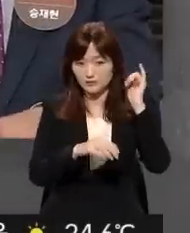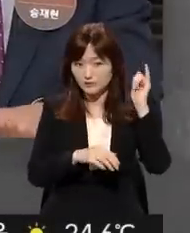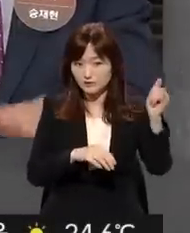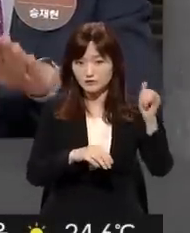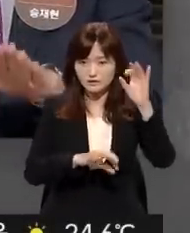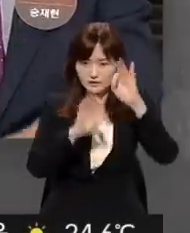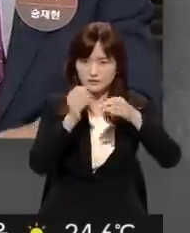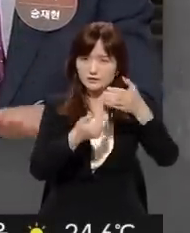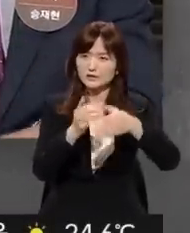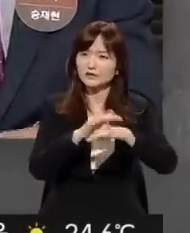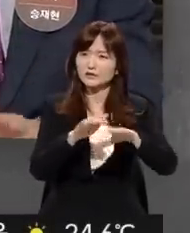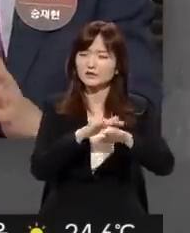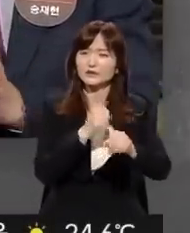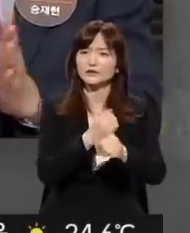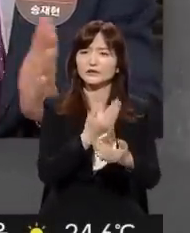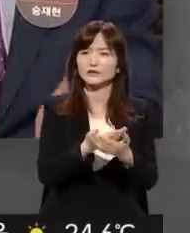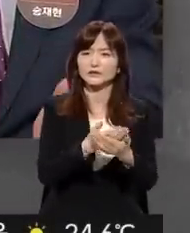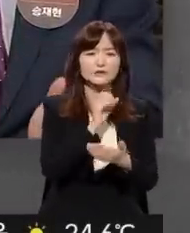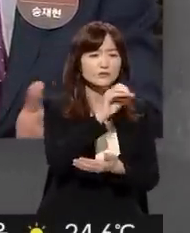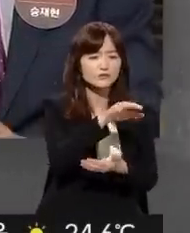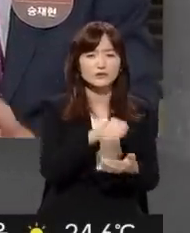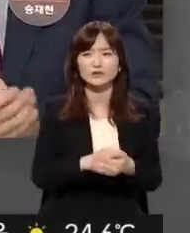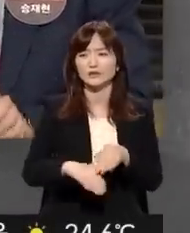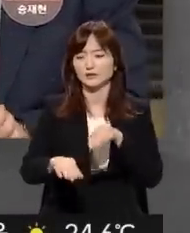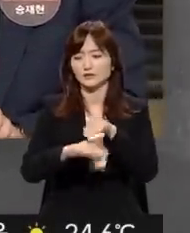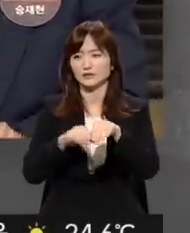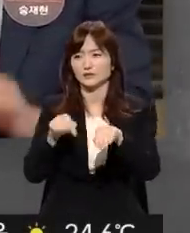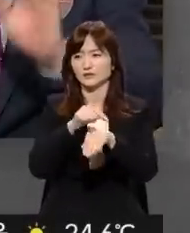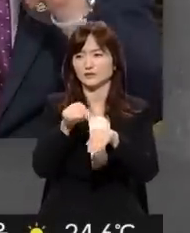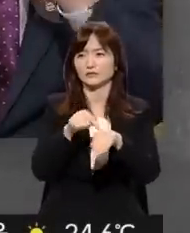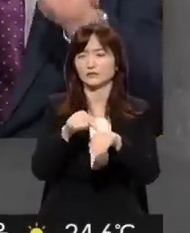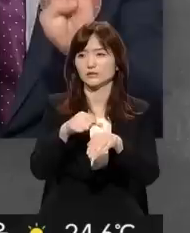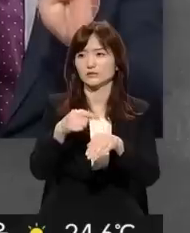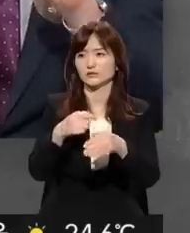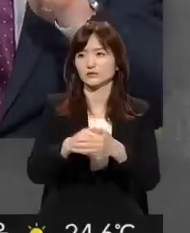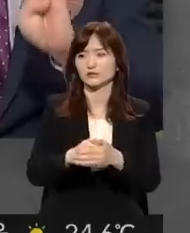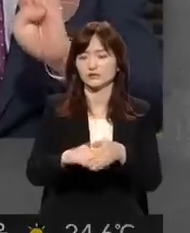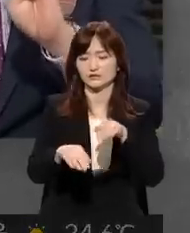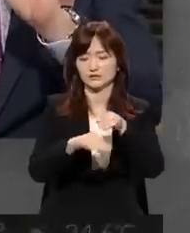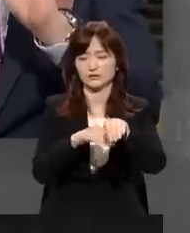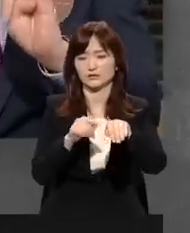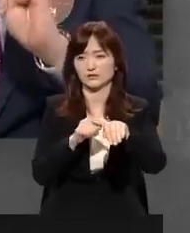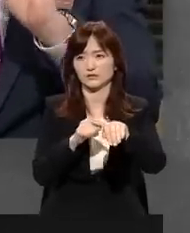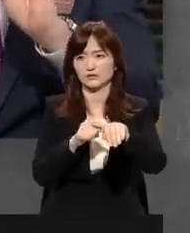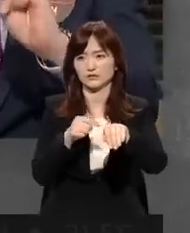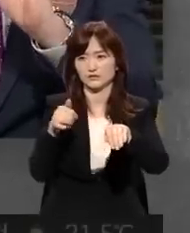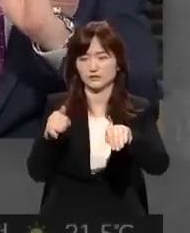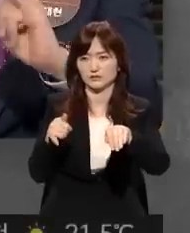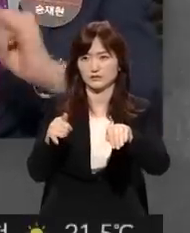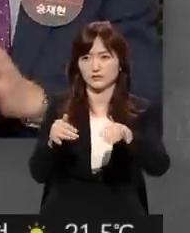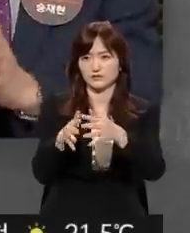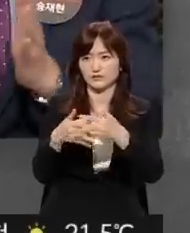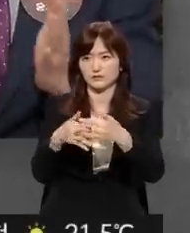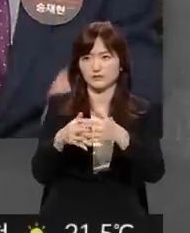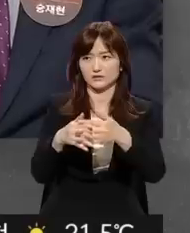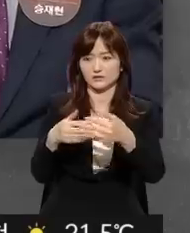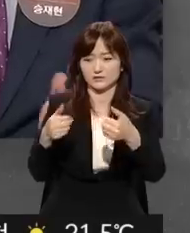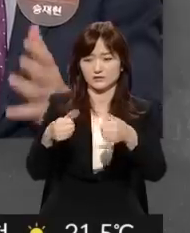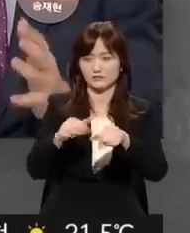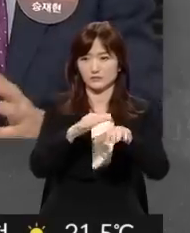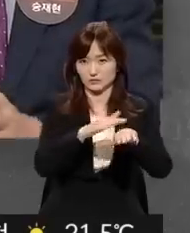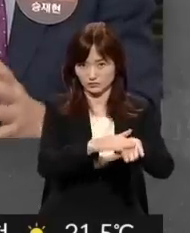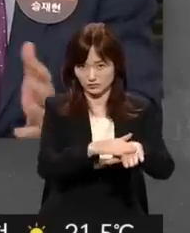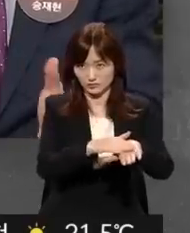사건 처리해달라고 이야기를 했고 그 자동차 안에 무엇을 남겼느냐 차량의 가방, 지갑, 신분증을 모두 두고